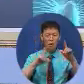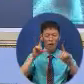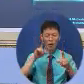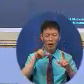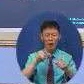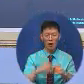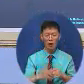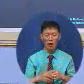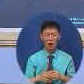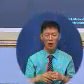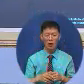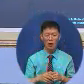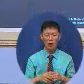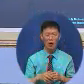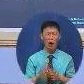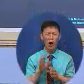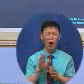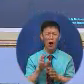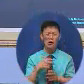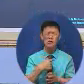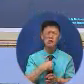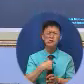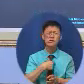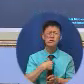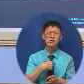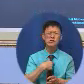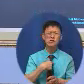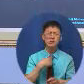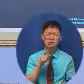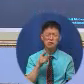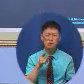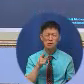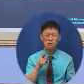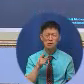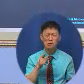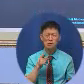싫어했던 거예요. 쓴맛을